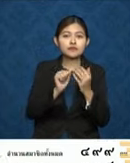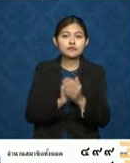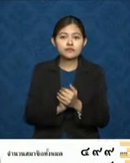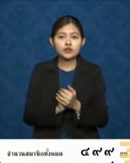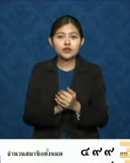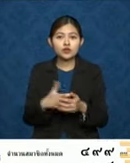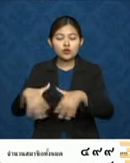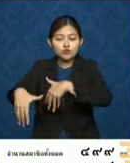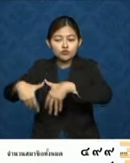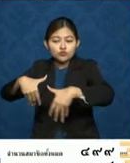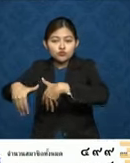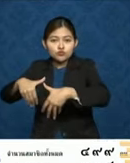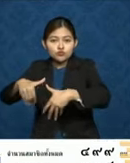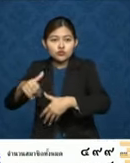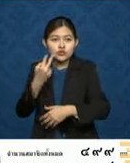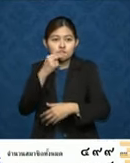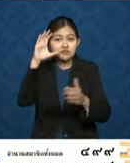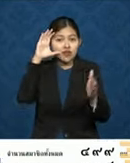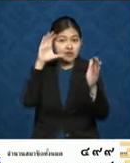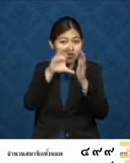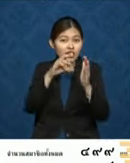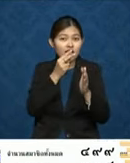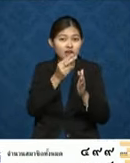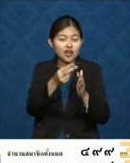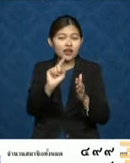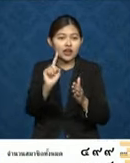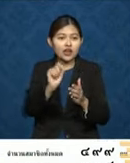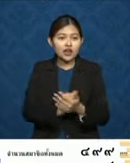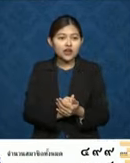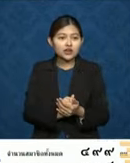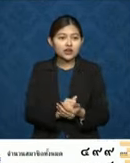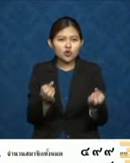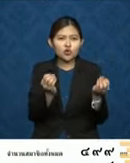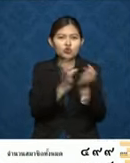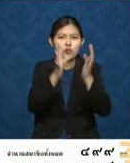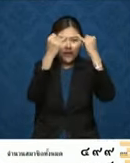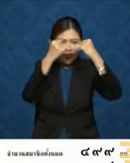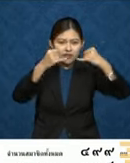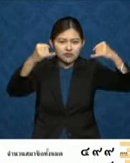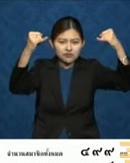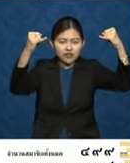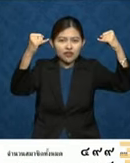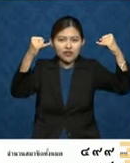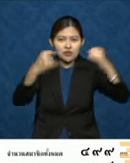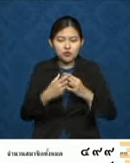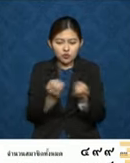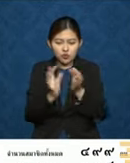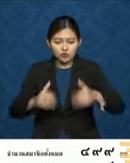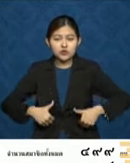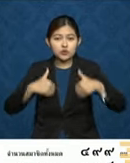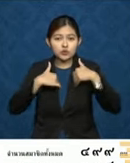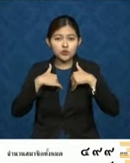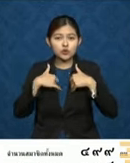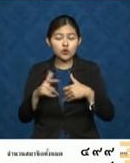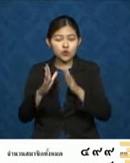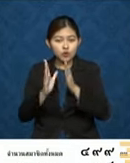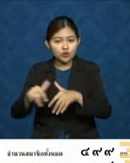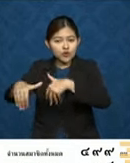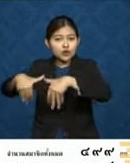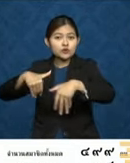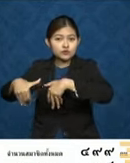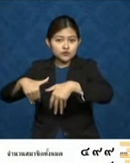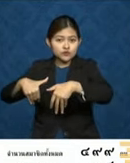ชนสมหวังจากภาพที่ท่านเห็นนะครับคือจุดที่เสี่ยงต่อเกิดความเสียหายต่อชีวิตและทรัพย์สินของพี่น้องประชาชนโดย